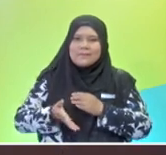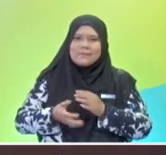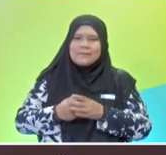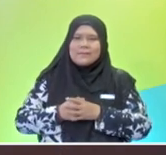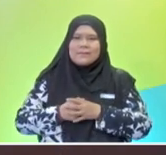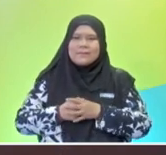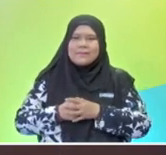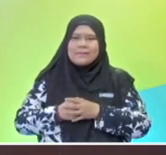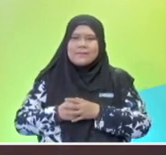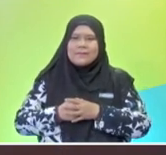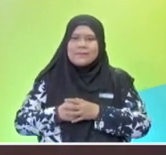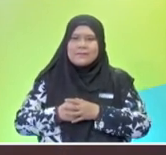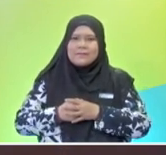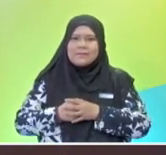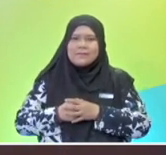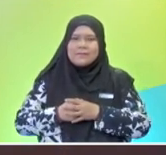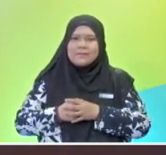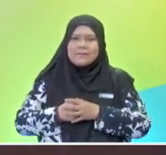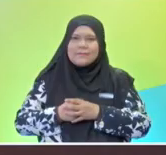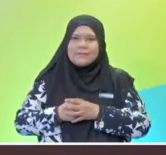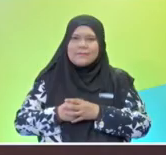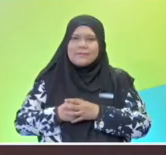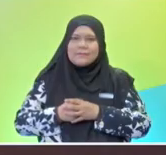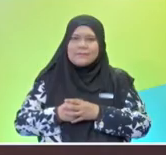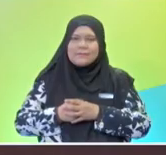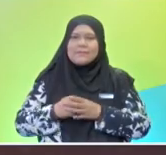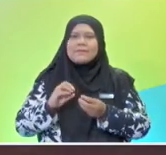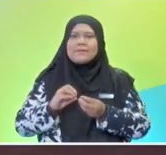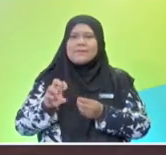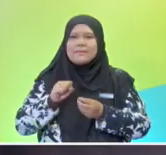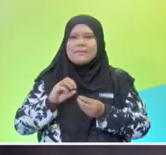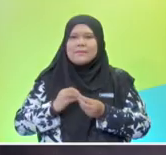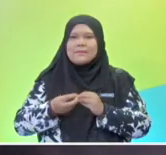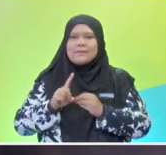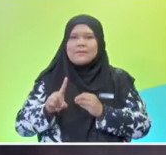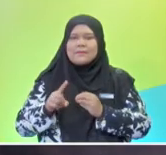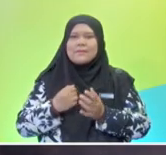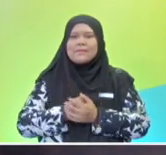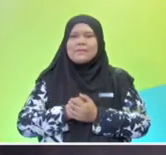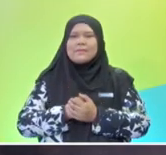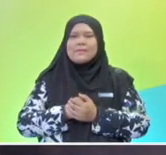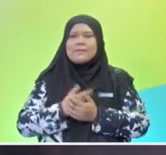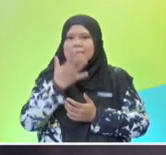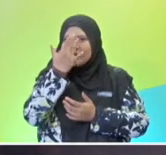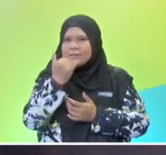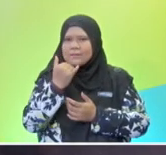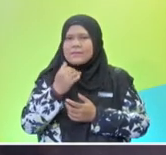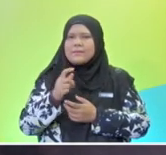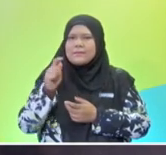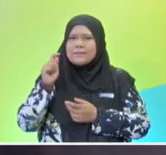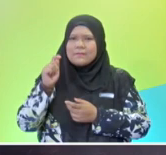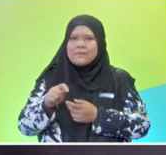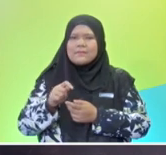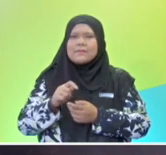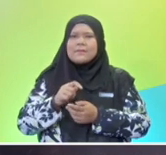Dua. Soalan yang sama. Kita ambil nombor 11 ni boleh cikgu? 11 boleh. Okey, mengapakah kamu perlu menyayangi